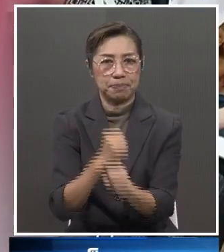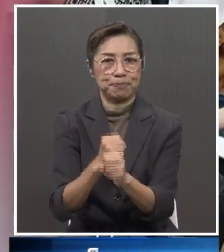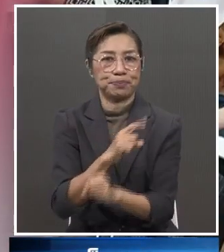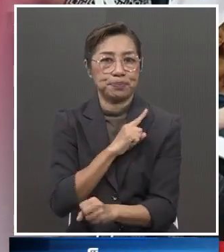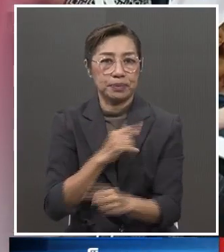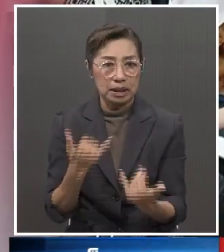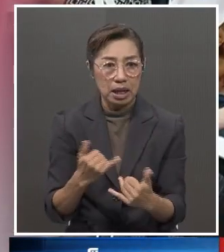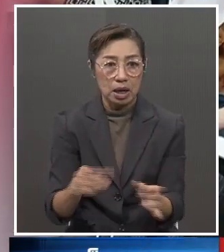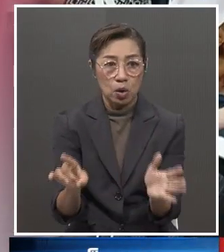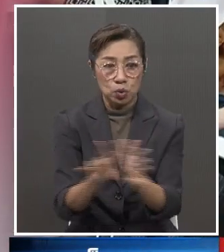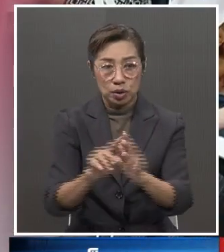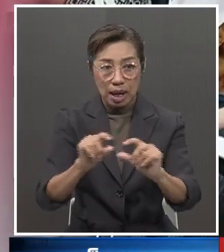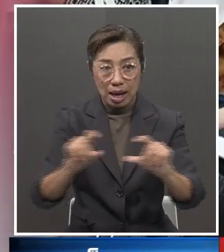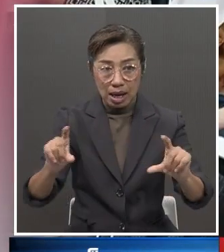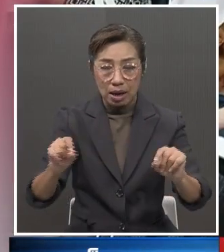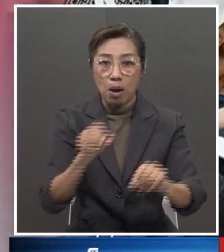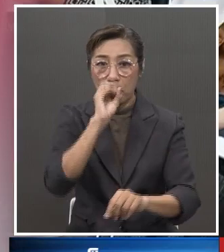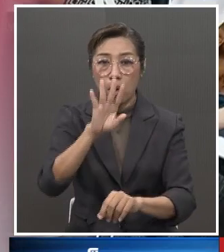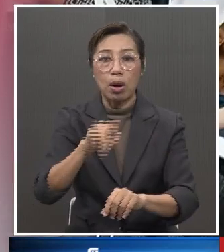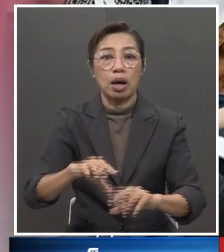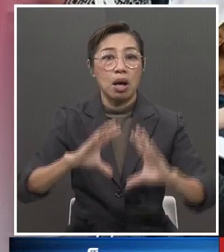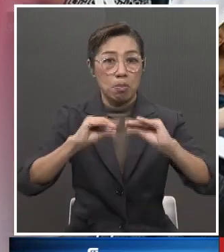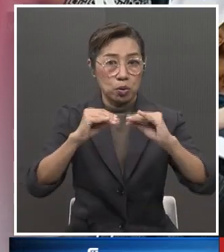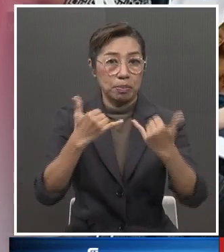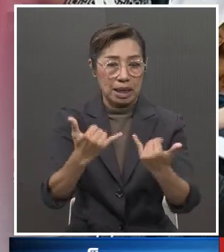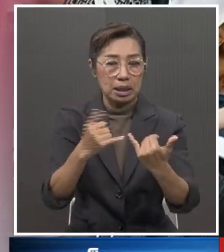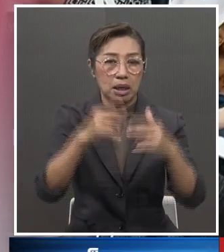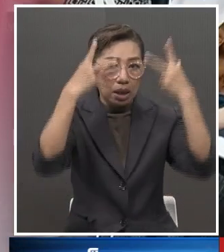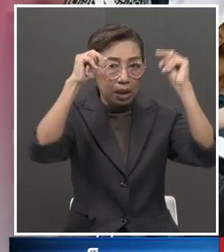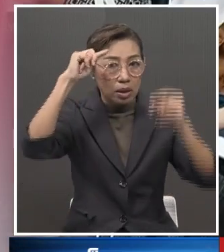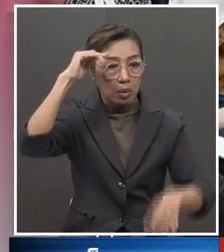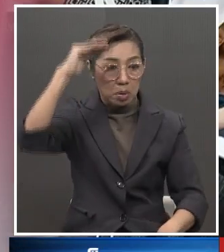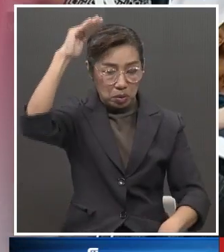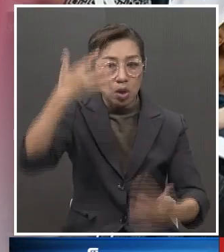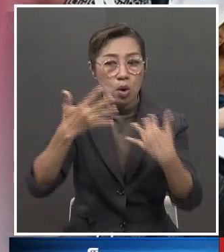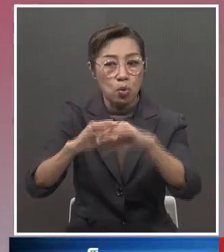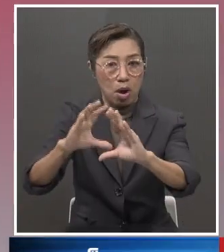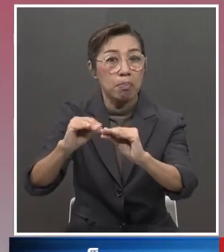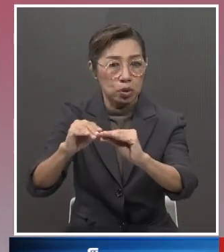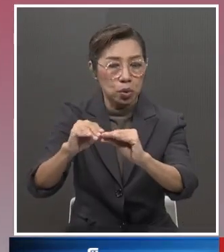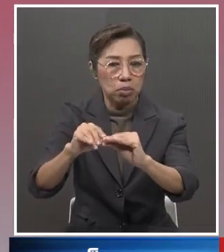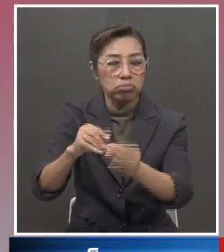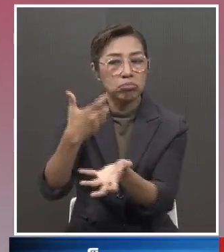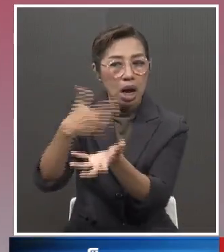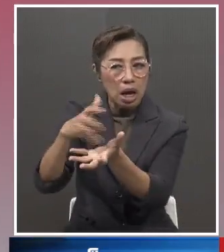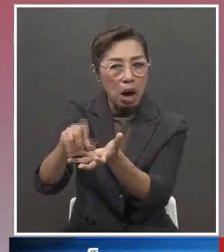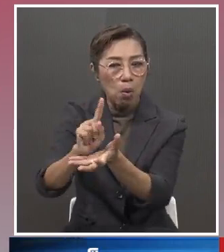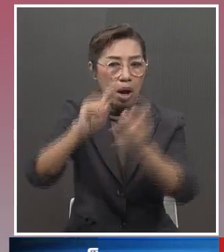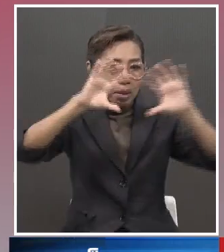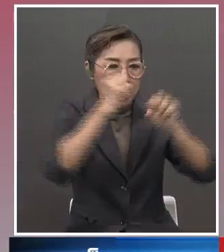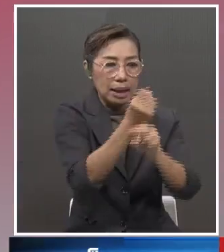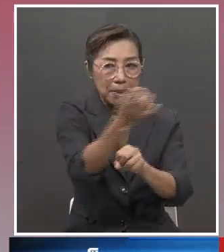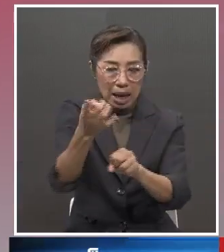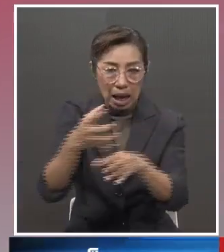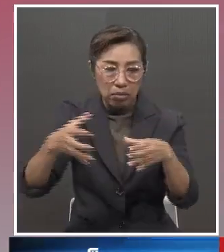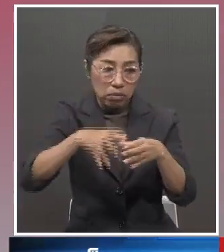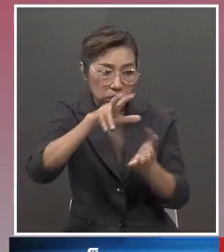ก่อนที่ตอนท้ายเนี่ยหัวหน้าอิงบอกว่าในการประชุมครั้งนี้คุณเศรษฐาได้เข้าร่วมประชุมของพรรคเพื่ออัปเดตงานของรัฐบาลซึ่งทางพรรคก็